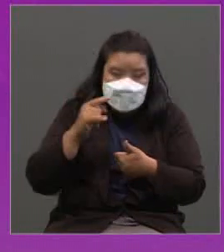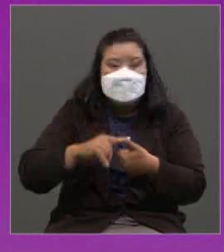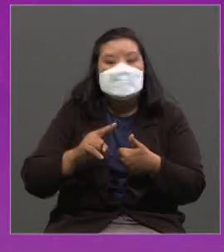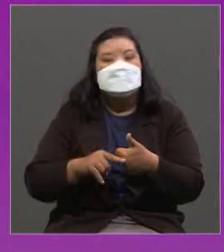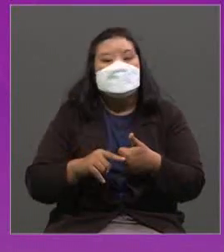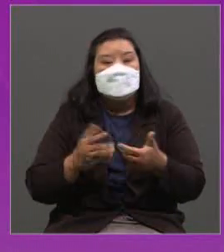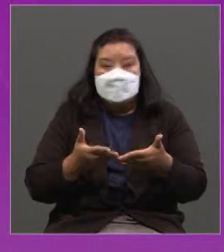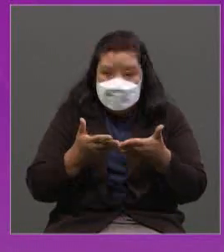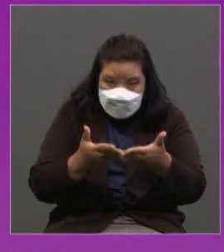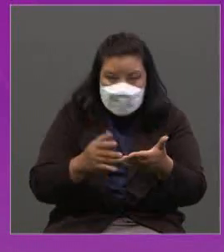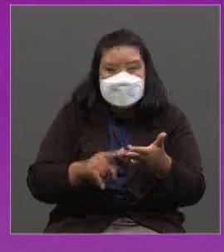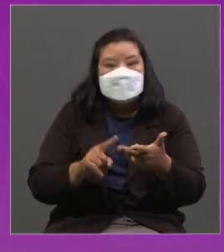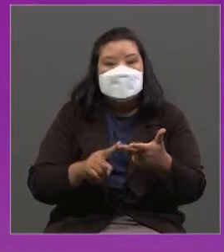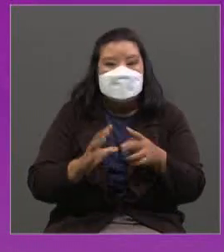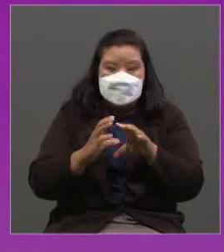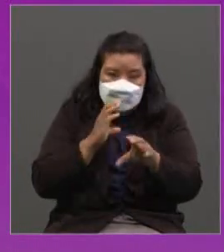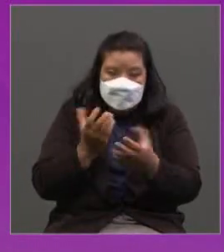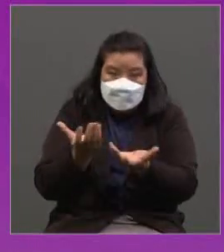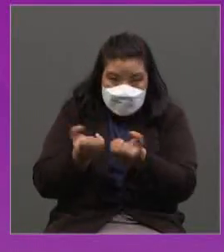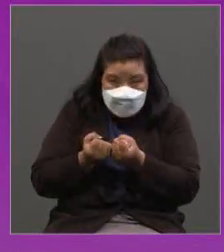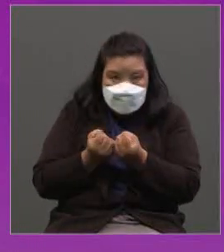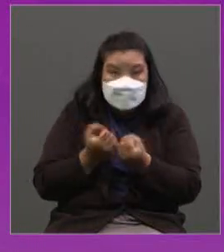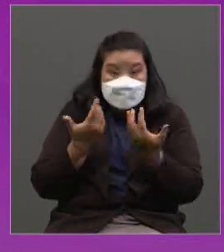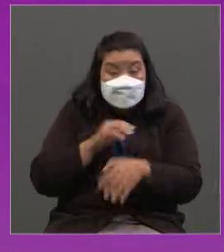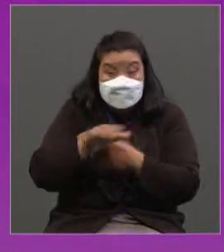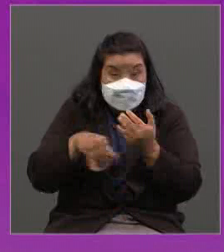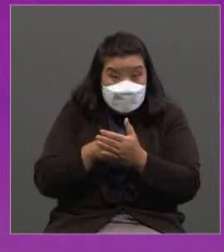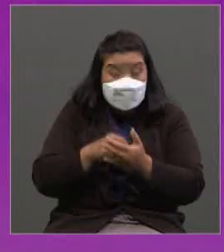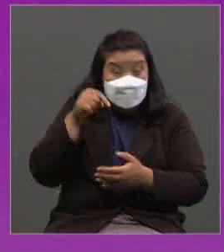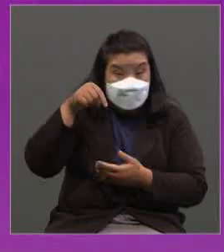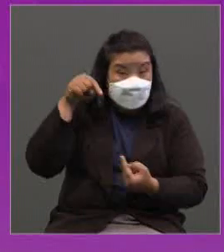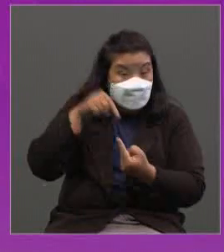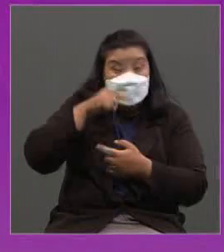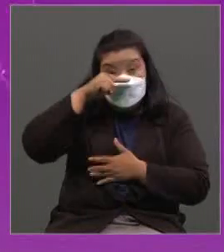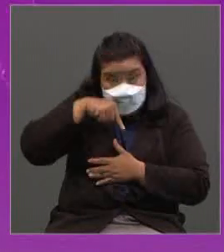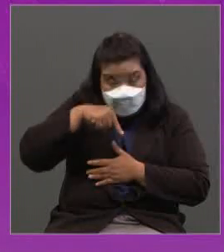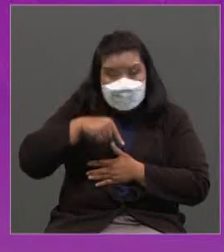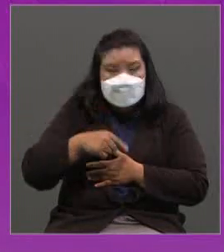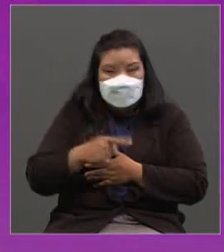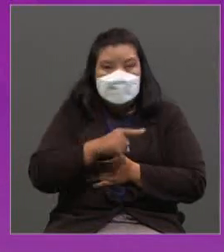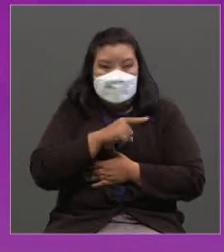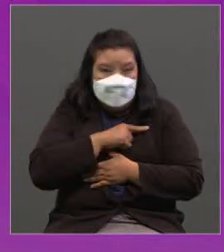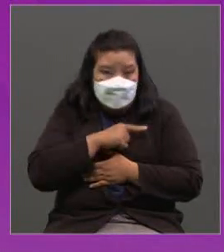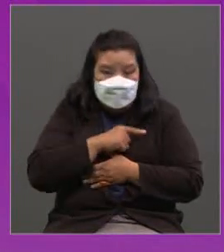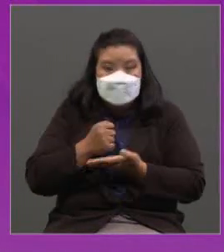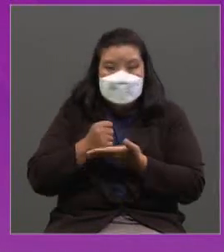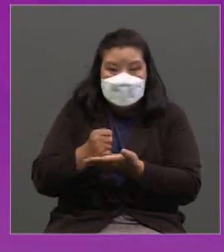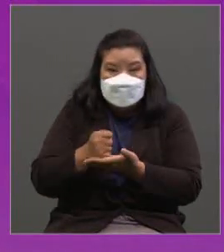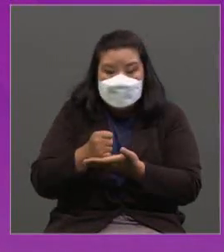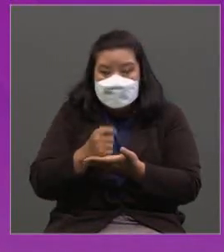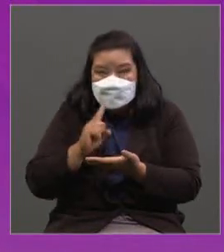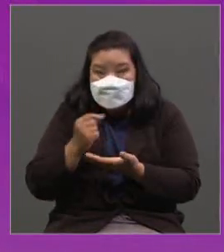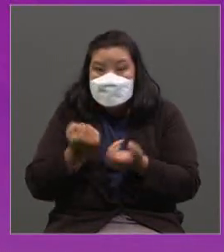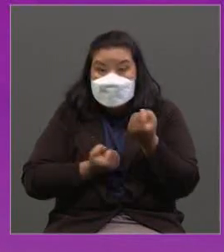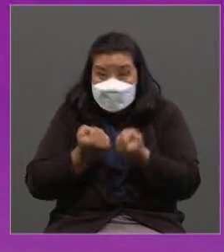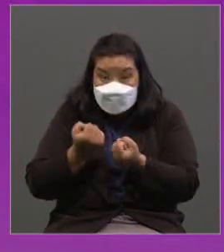เรือซึ่งหลังจากที่เดินทางกลับมาถึงประเทศไทยแล้วนะครับทางส.อบตเองก็จะมีการเข้าไปบริหารจัดการนะครับโดยการเข้าไปจัดหารถ